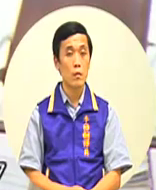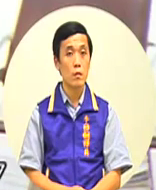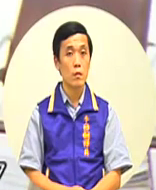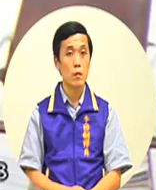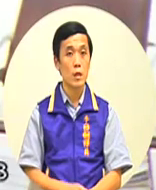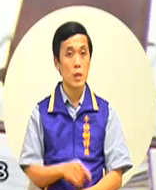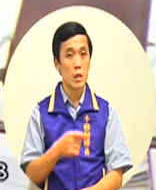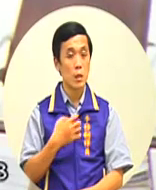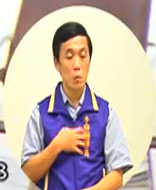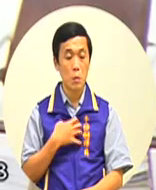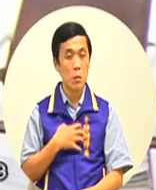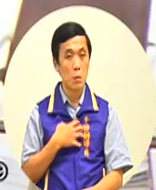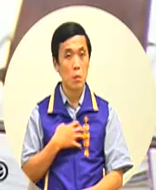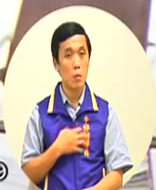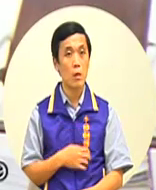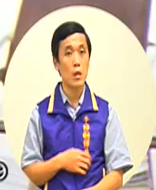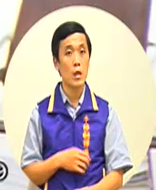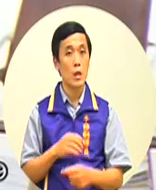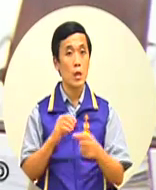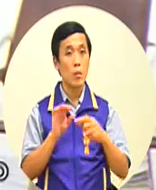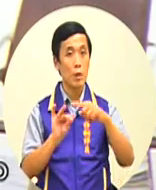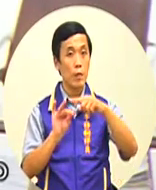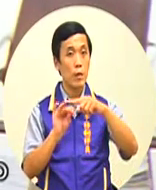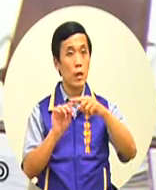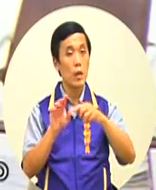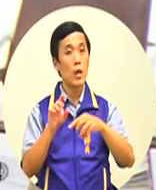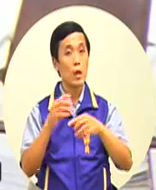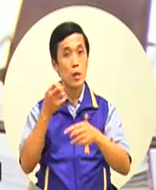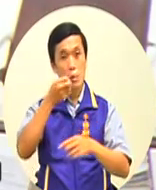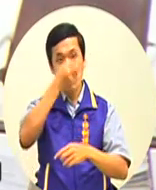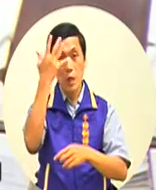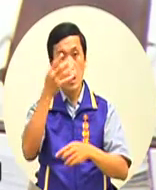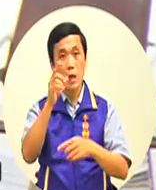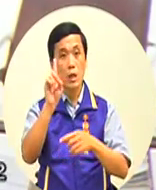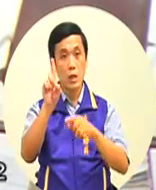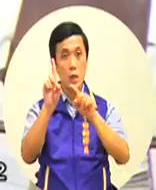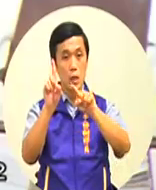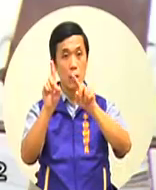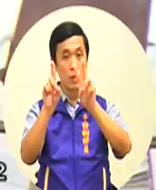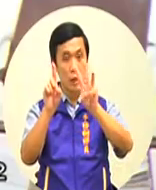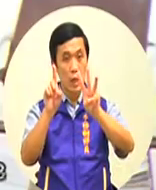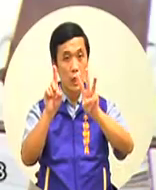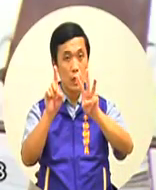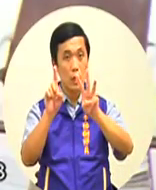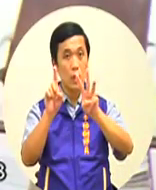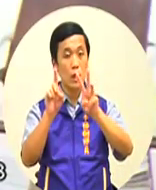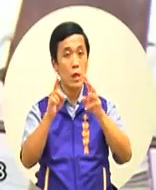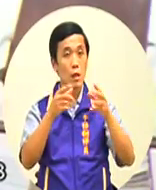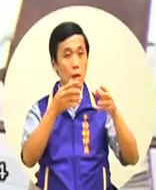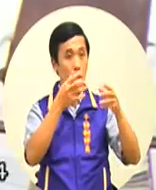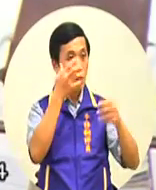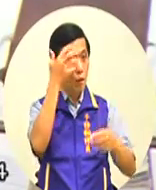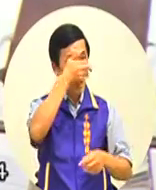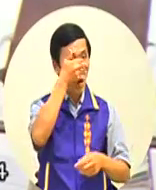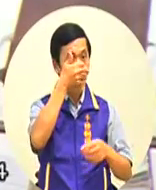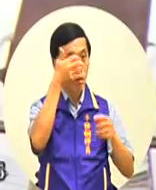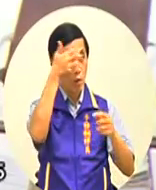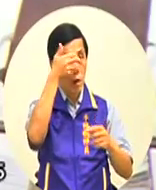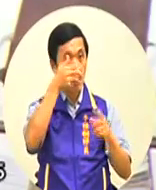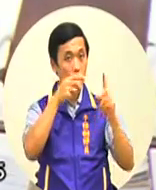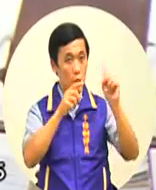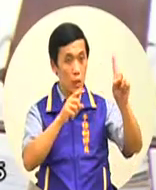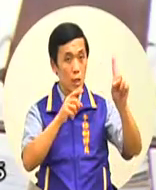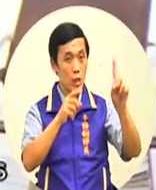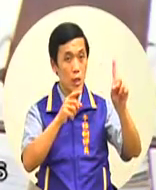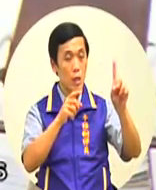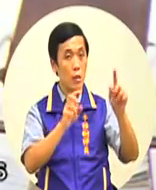这么可怕哈，等1.3名的青壮年哦，他就要负担1名的老人哦。